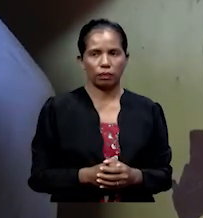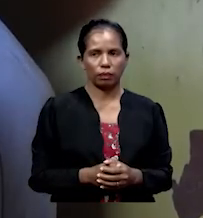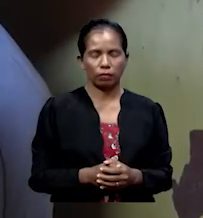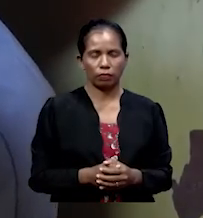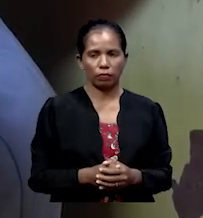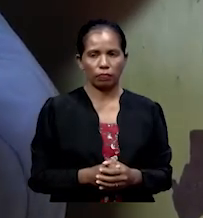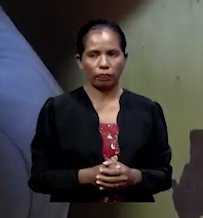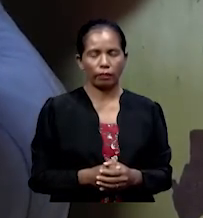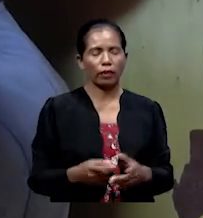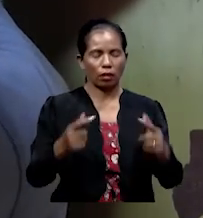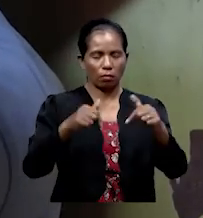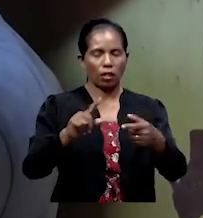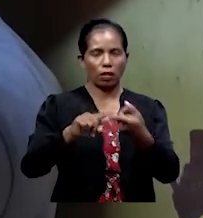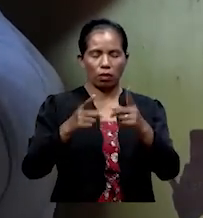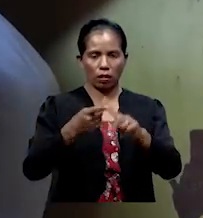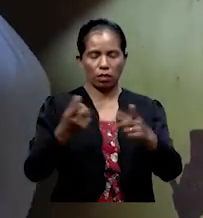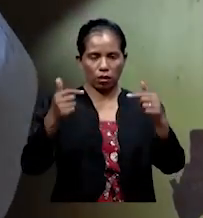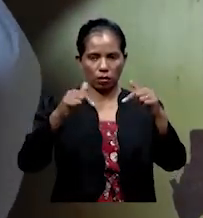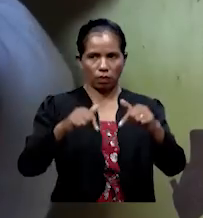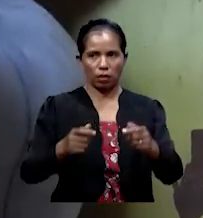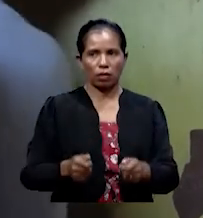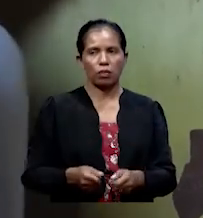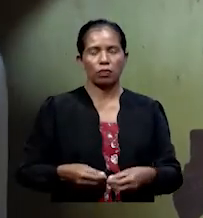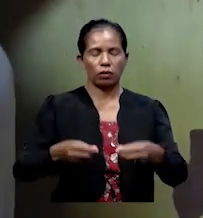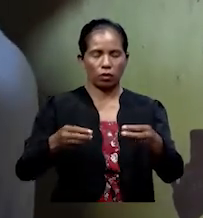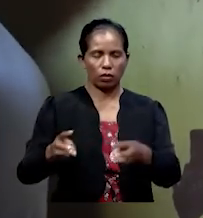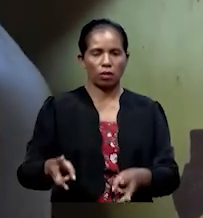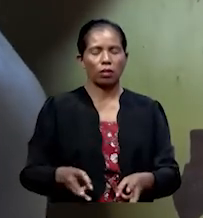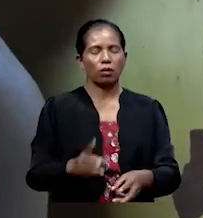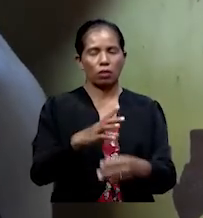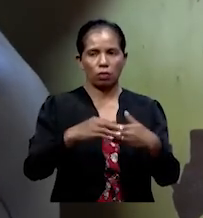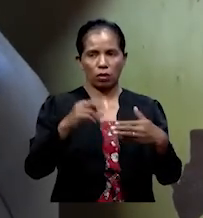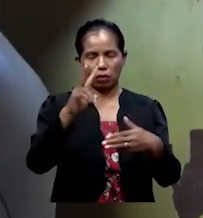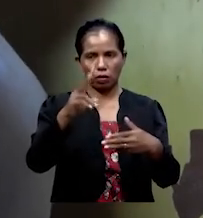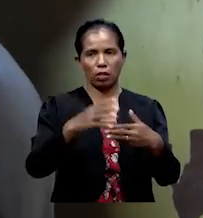tuh. Mai maluk sih romai mau gerobak mai us $4 $3